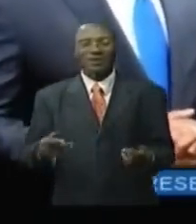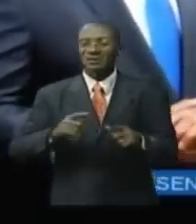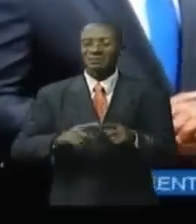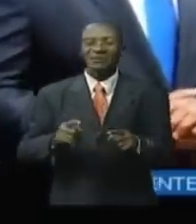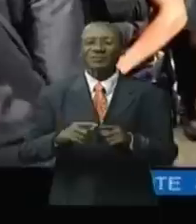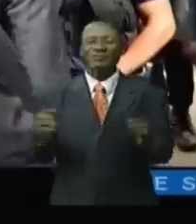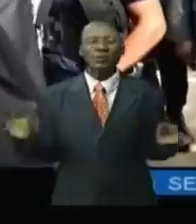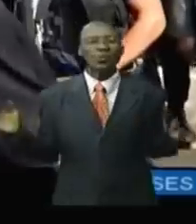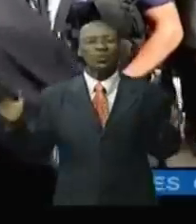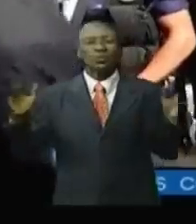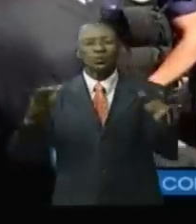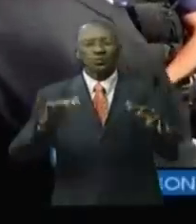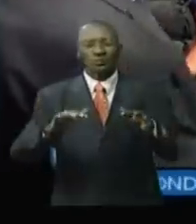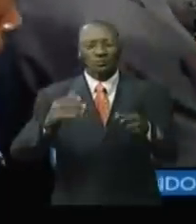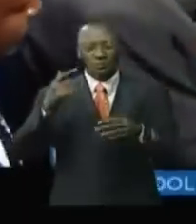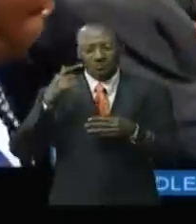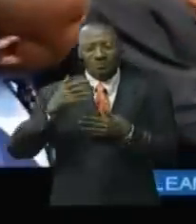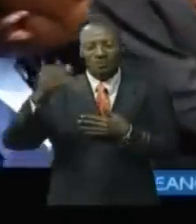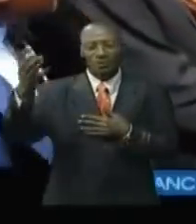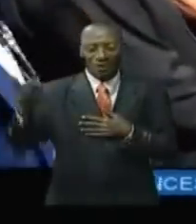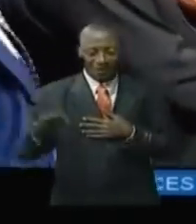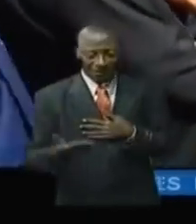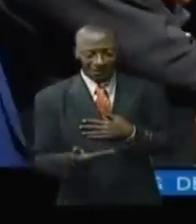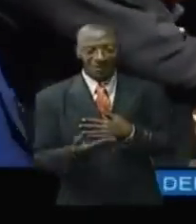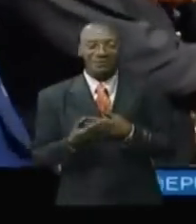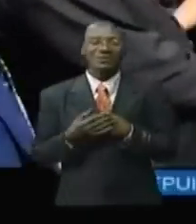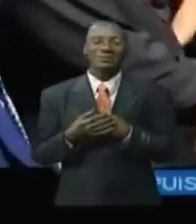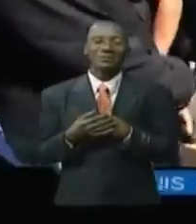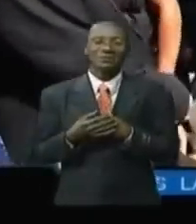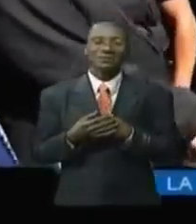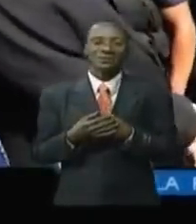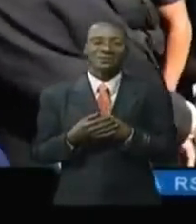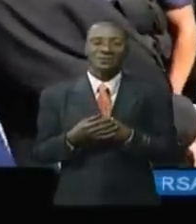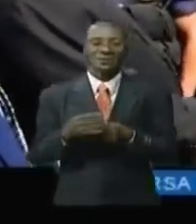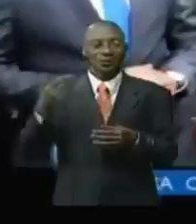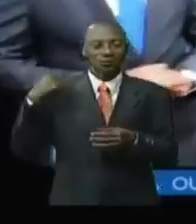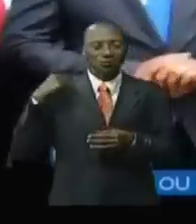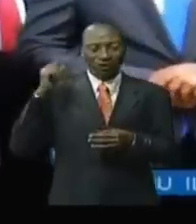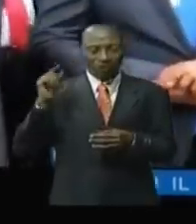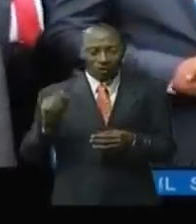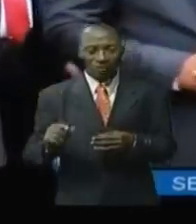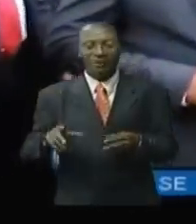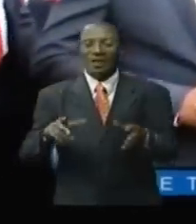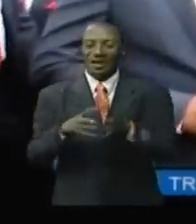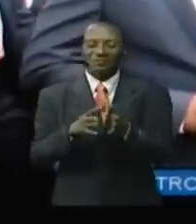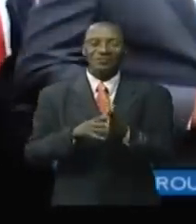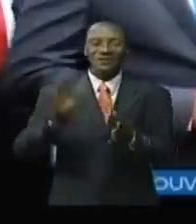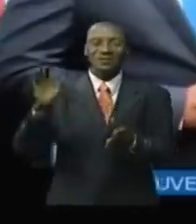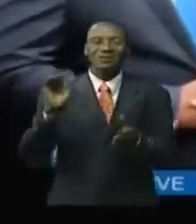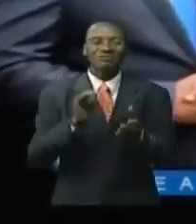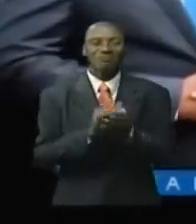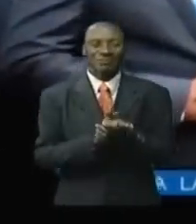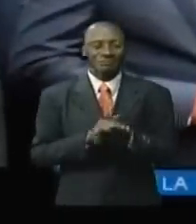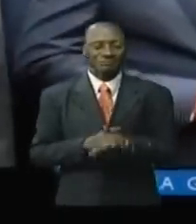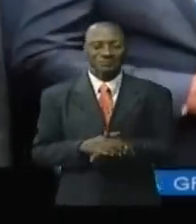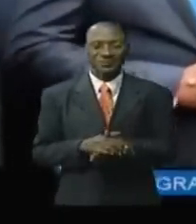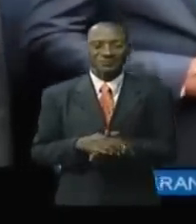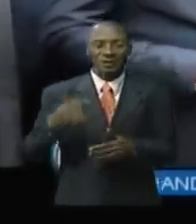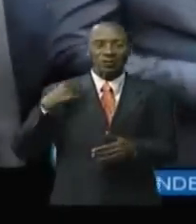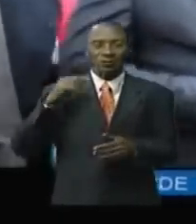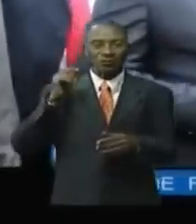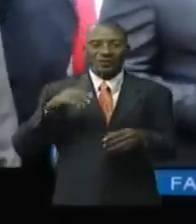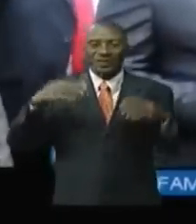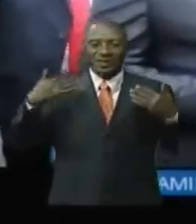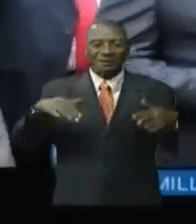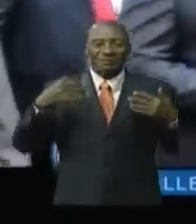sans précédent, accompagné de la première dame du Kasaï central. Le gouverneur est chaleureusement ovationné par la foule depuis